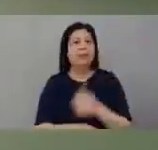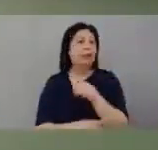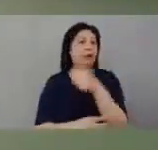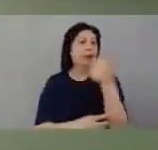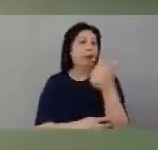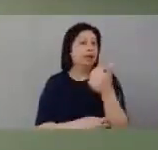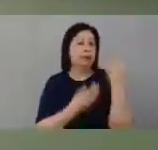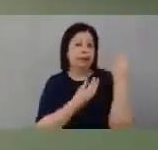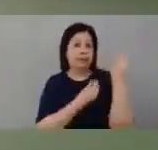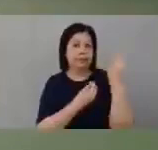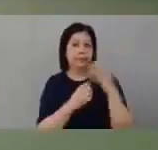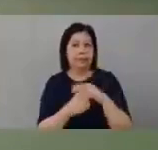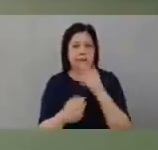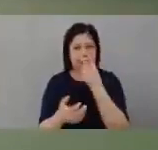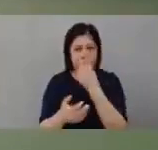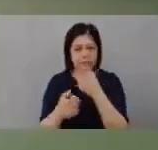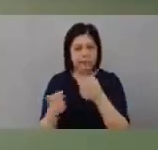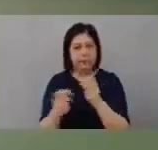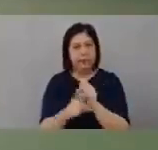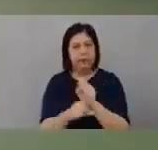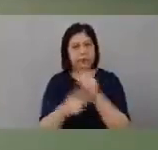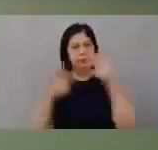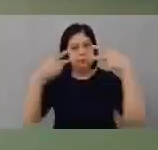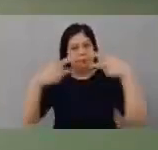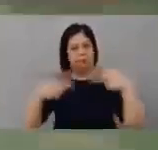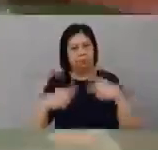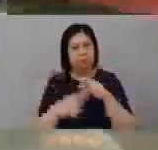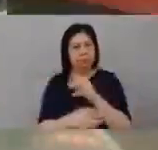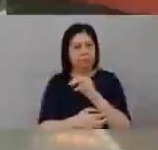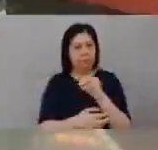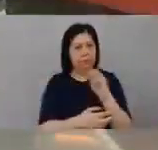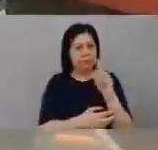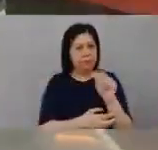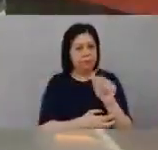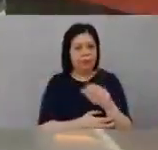is your Traffic Chick 50 para sa bayan. Back to studio. Salamat, Cliffy!